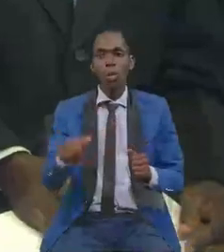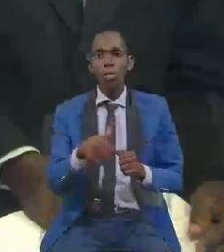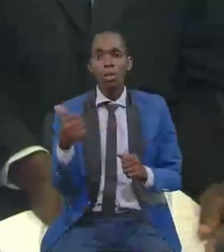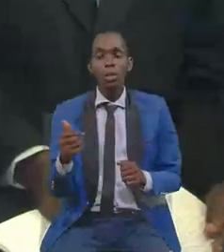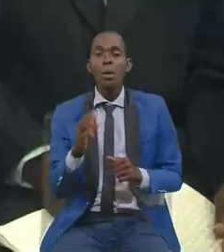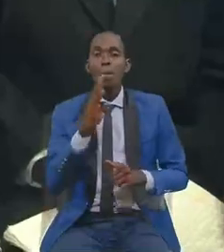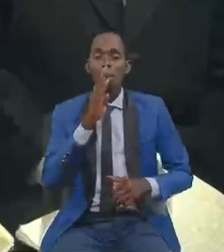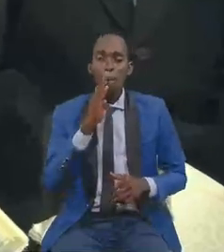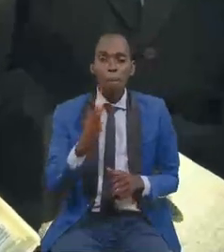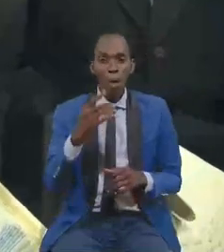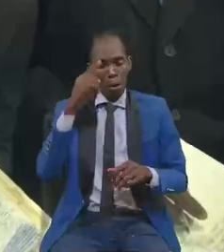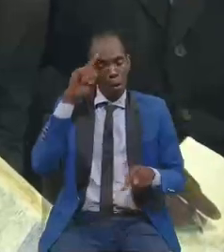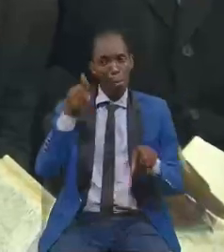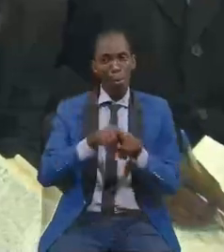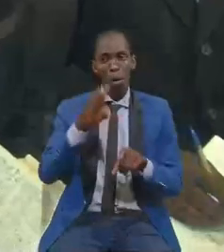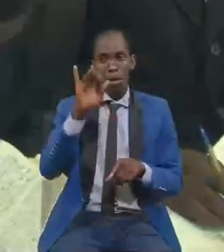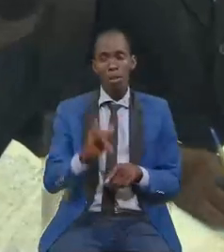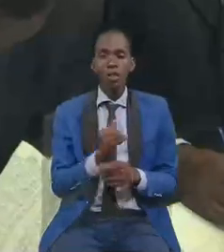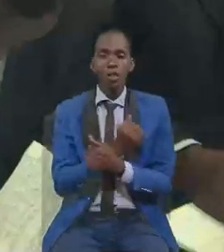par l'amour fraternel, soyez pleins d'affection les uns pour les autres,